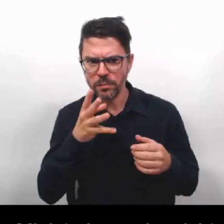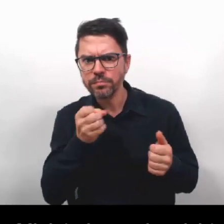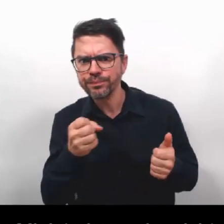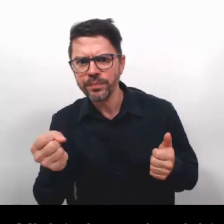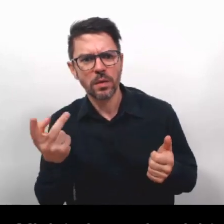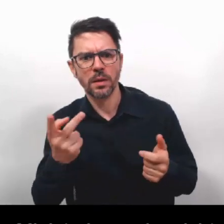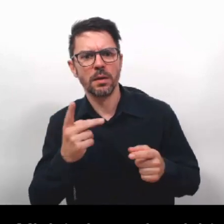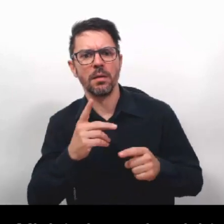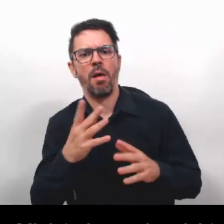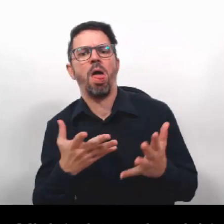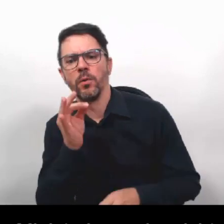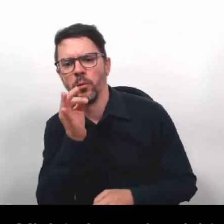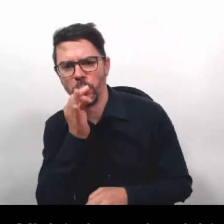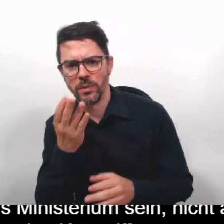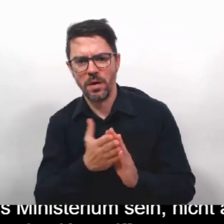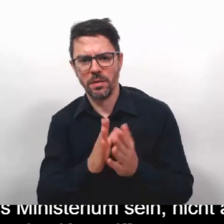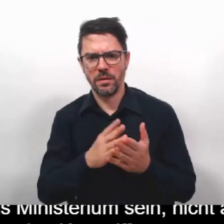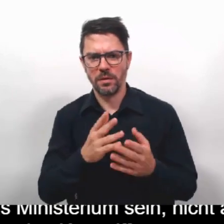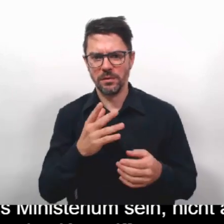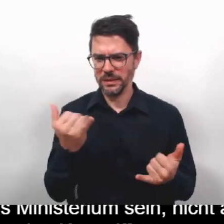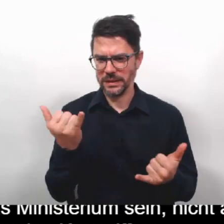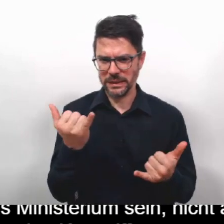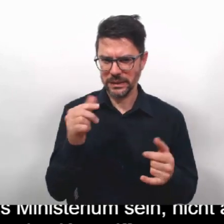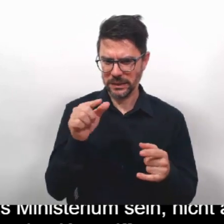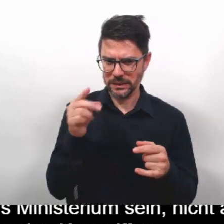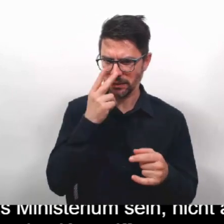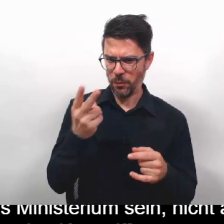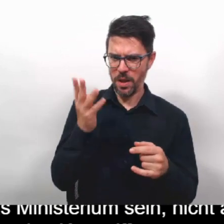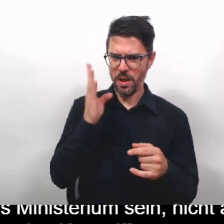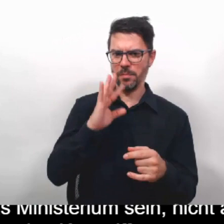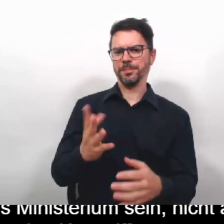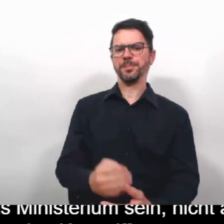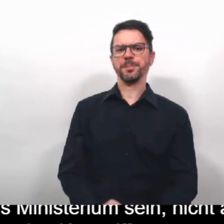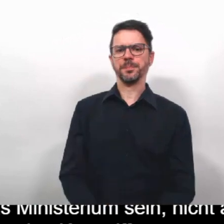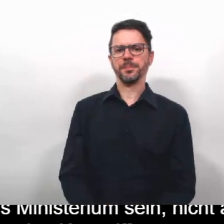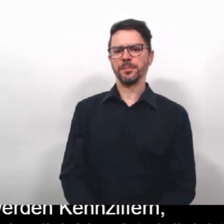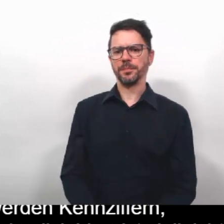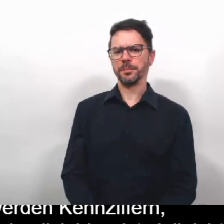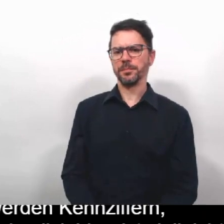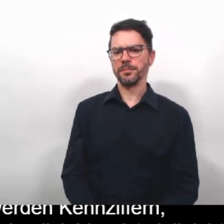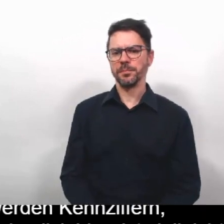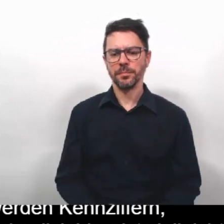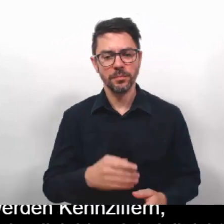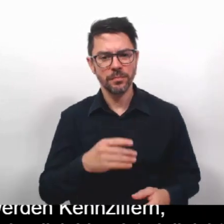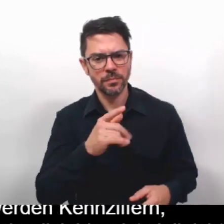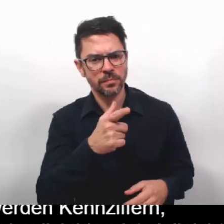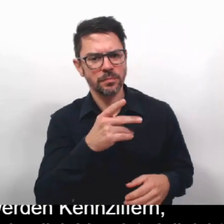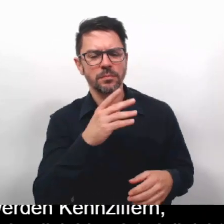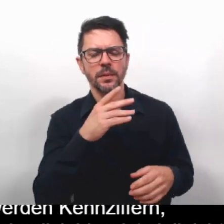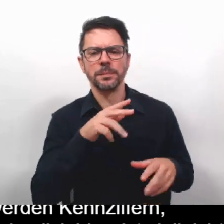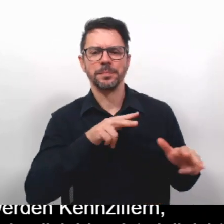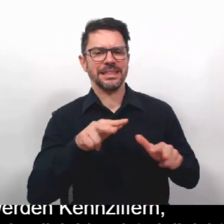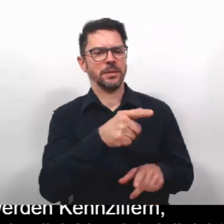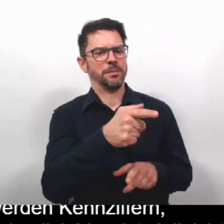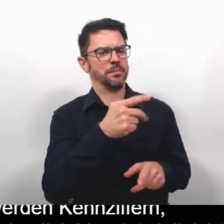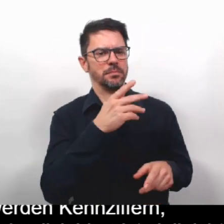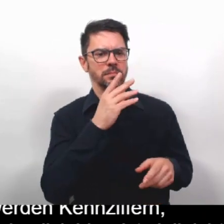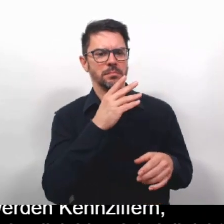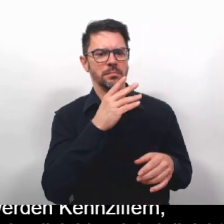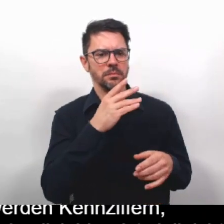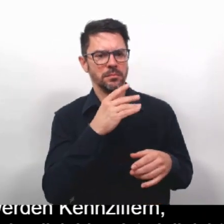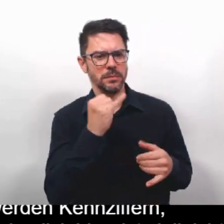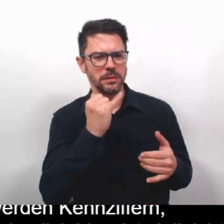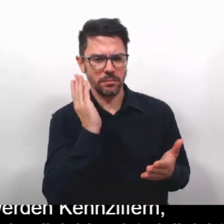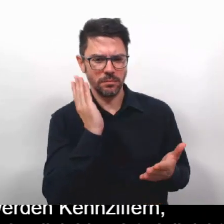Zu den Corona-Fragen. Erstens zur App. Da war mein Eindruck, dass es dem Ministerpräsidenten wichtig ist,